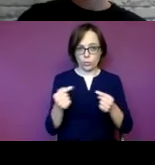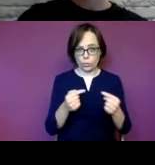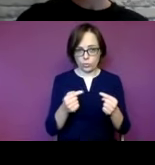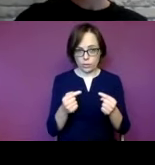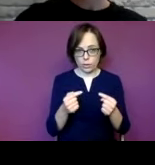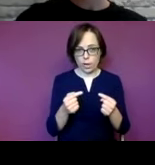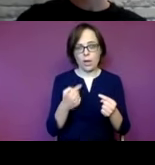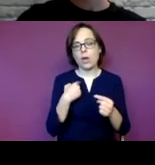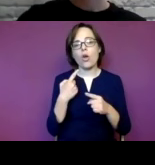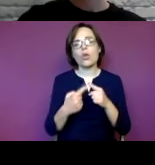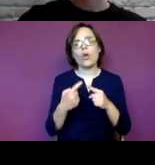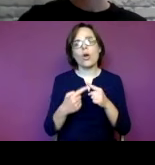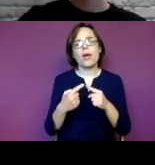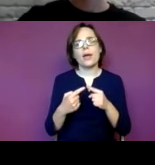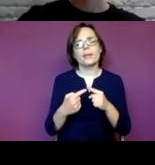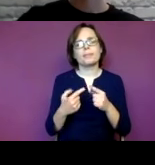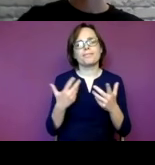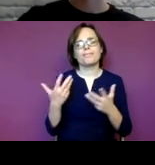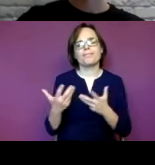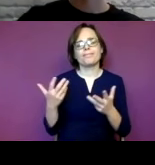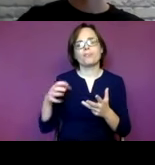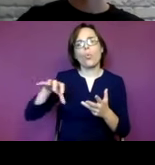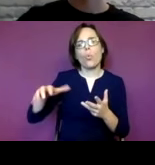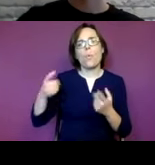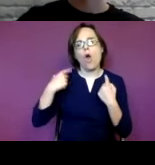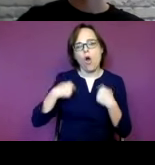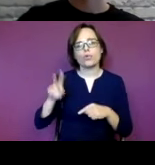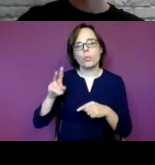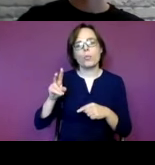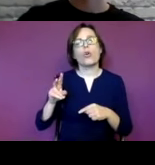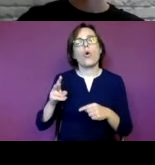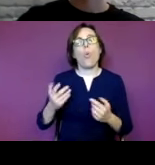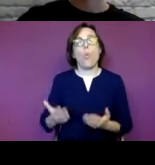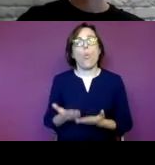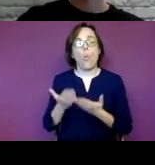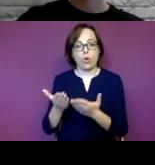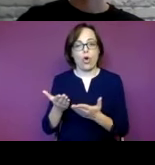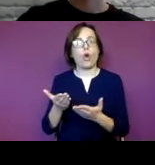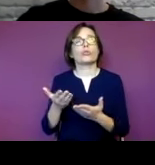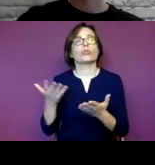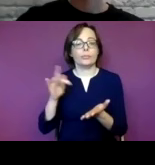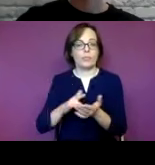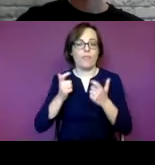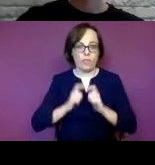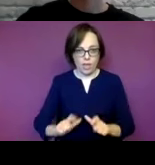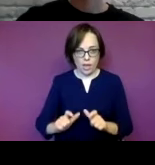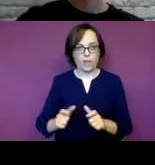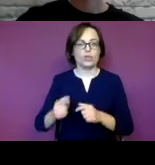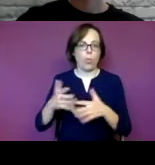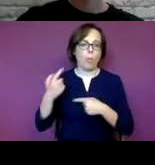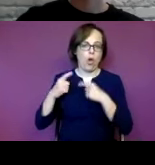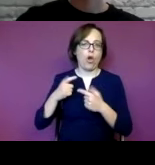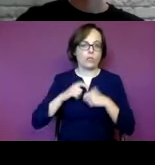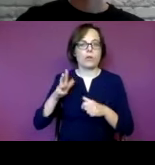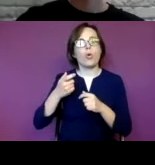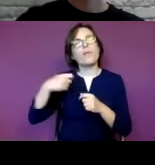grupy osób, które urodziły się na wsi, ze wsi pochodzą, wyjechały do miast po to, żeby zdobyć tam